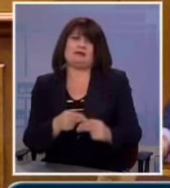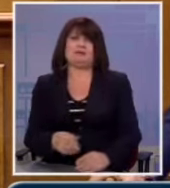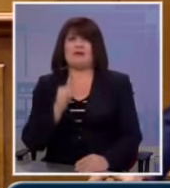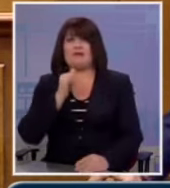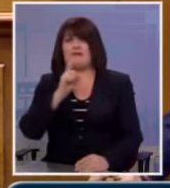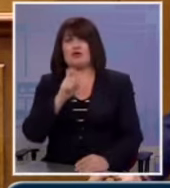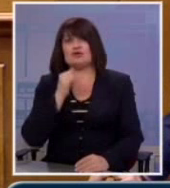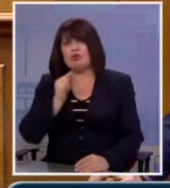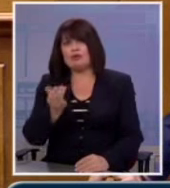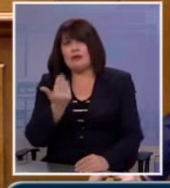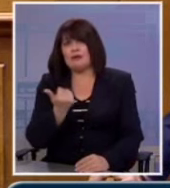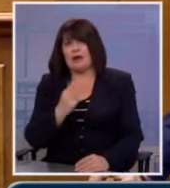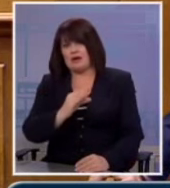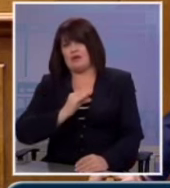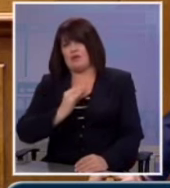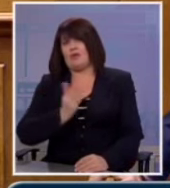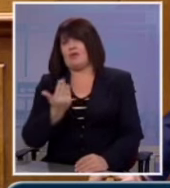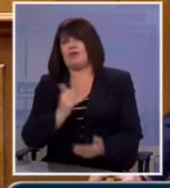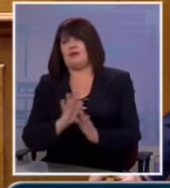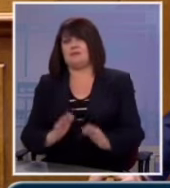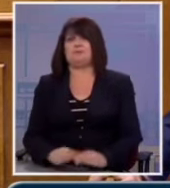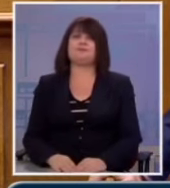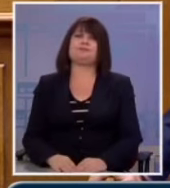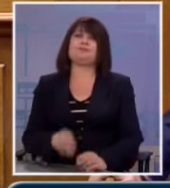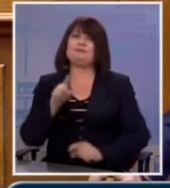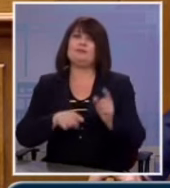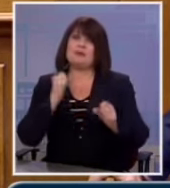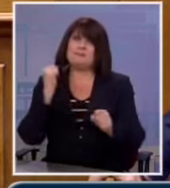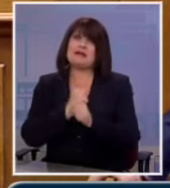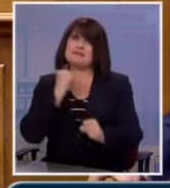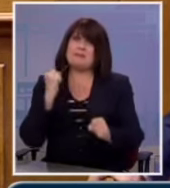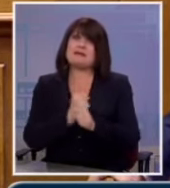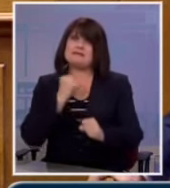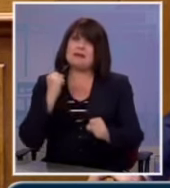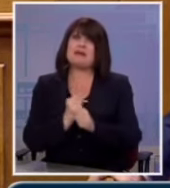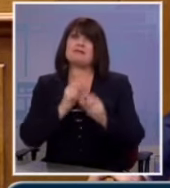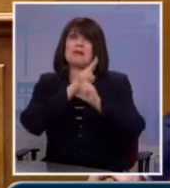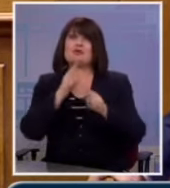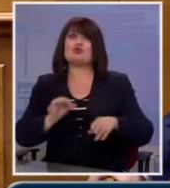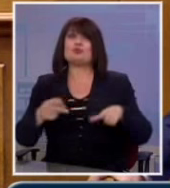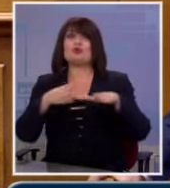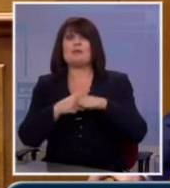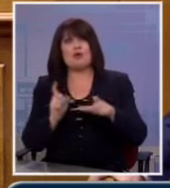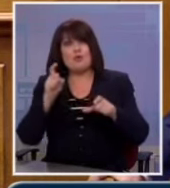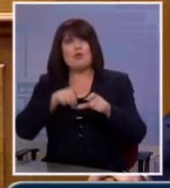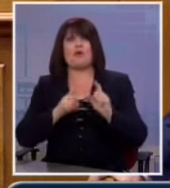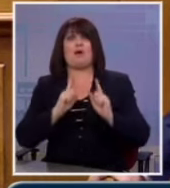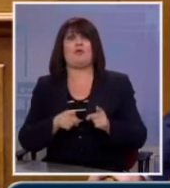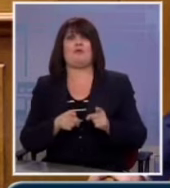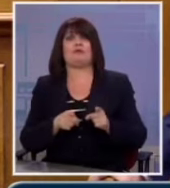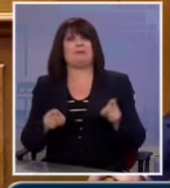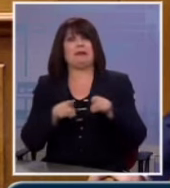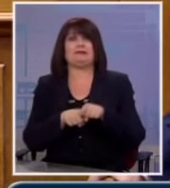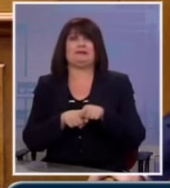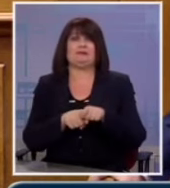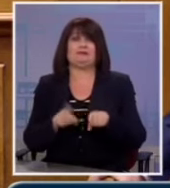βιωσιμότητα στο χρέος. Η επιμονή λοιπόν σών και καλά να είναι και το Ταμείο στην απόφαση. Τη στιγμή